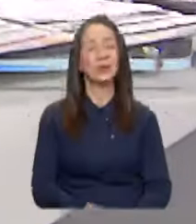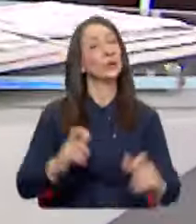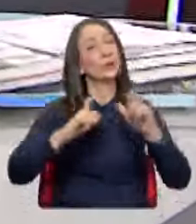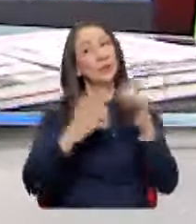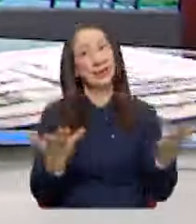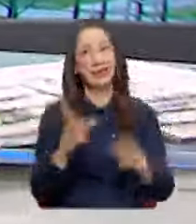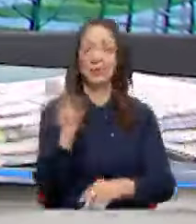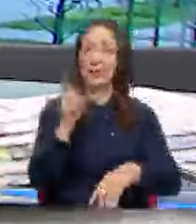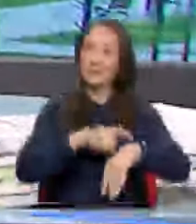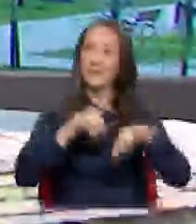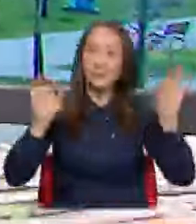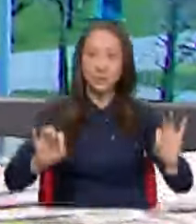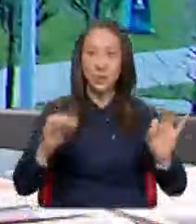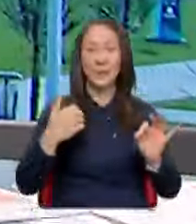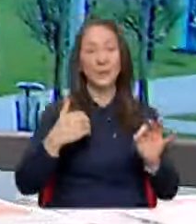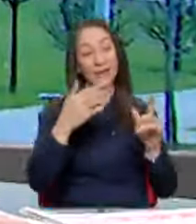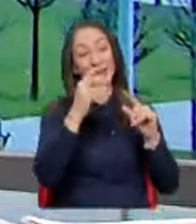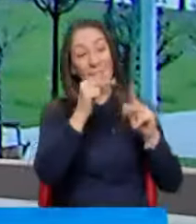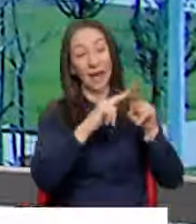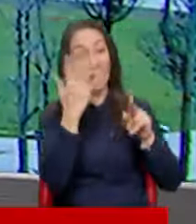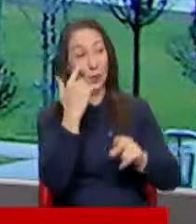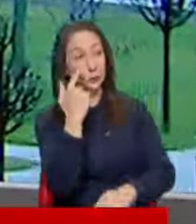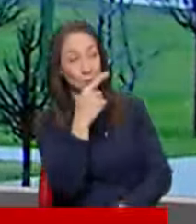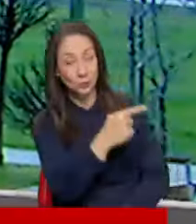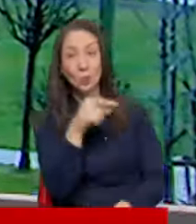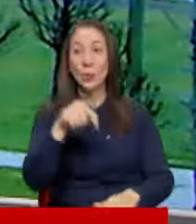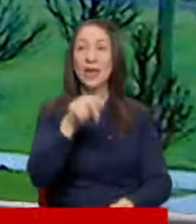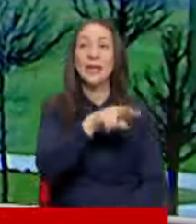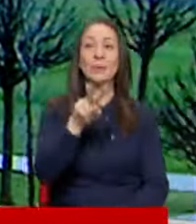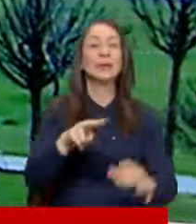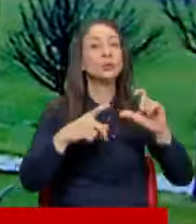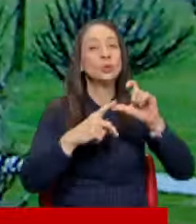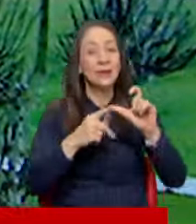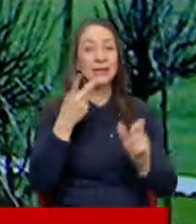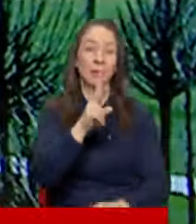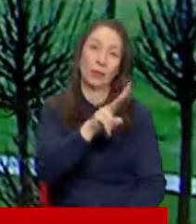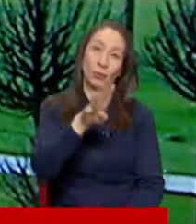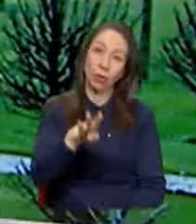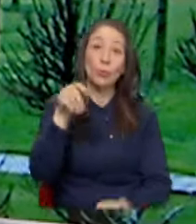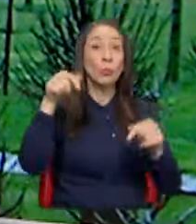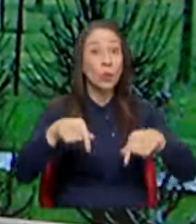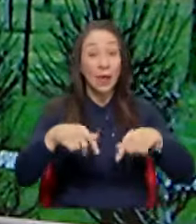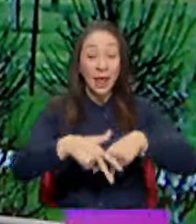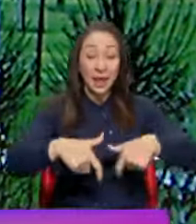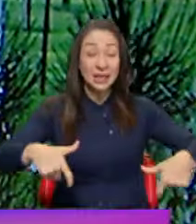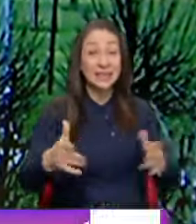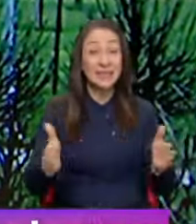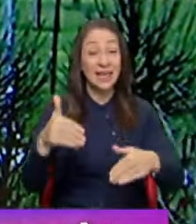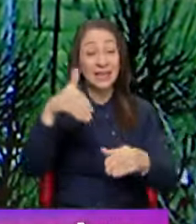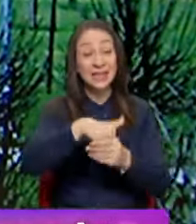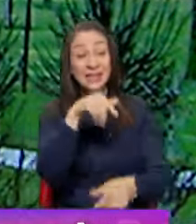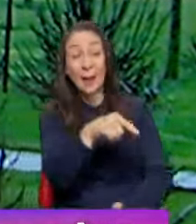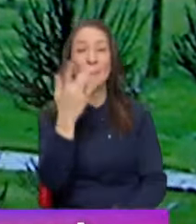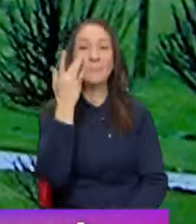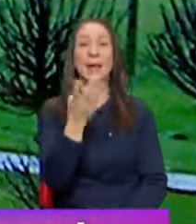Günaydın çalar saat başlıyor ben İlker Karagöz Bugün 22 Şubat 2024 ve bugün başlığımız sandıkta belli